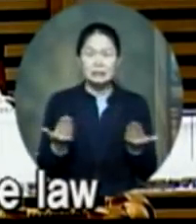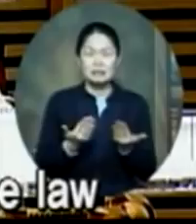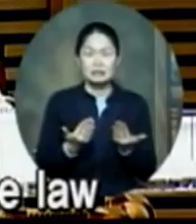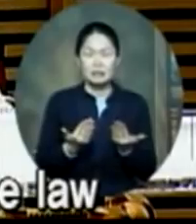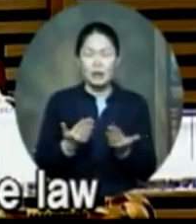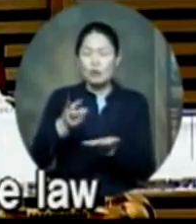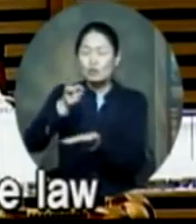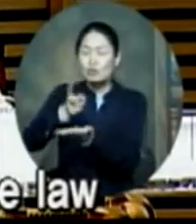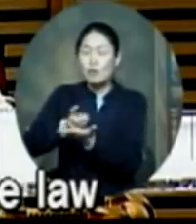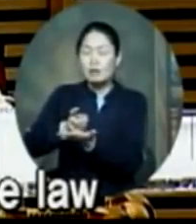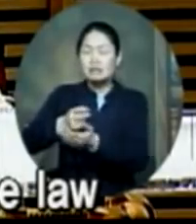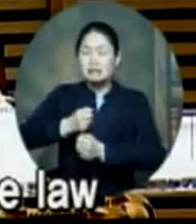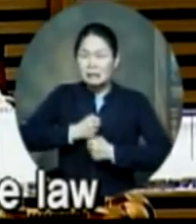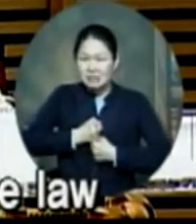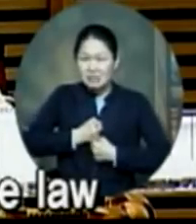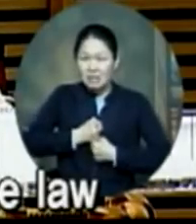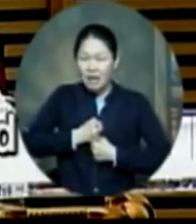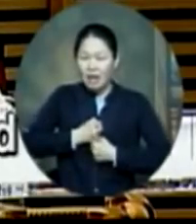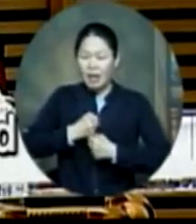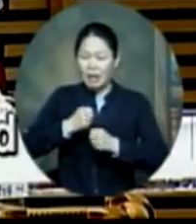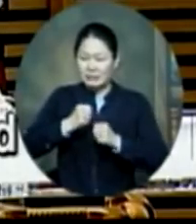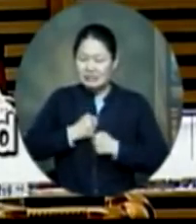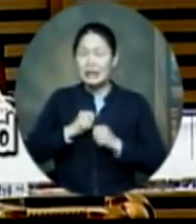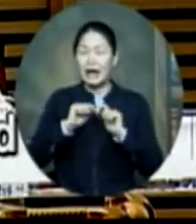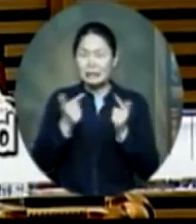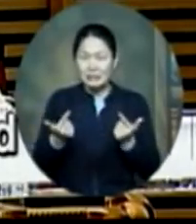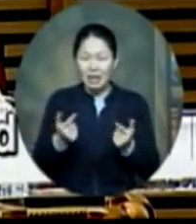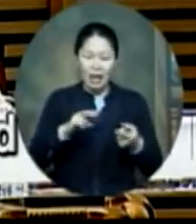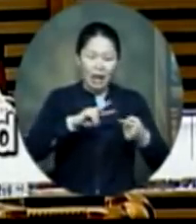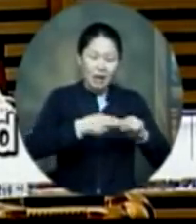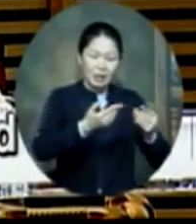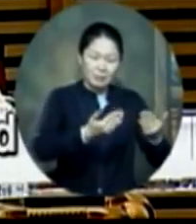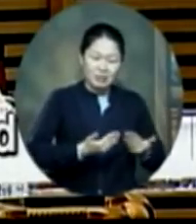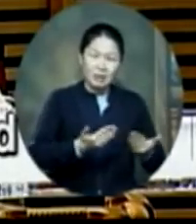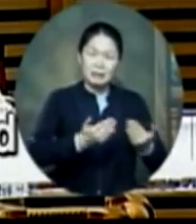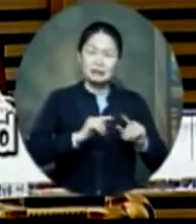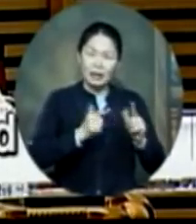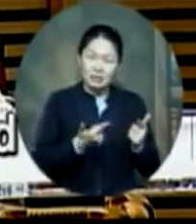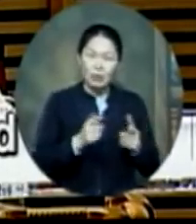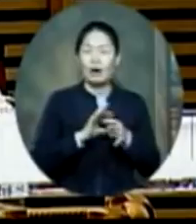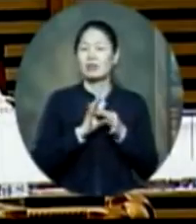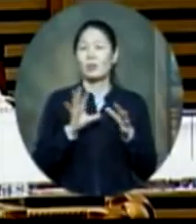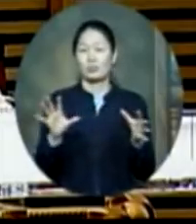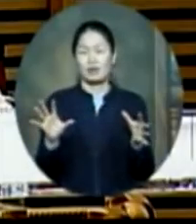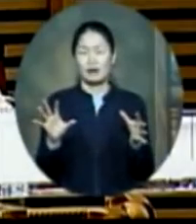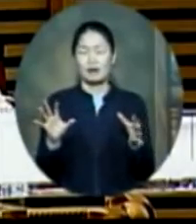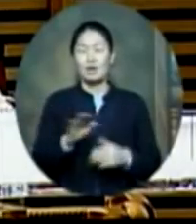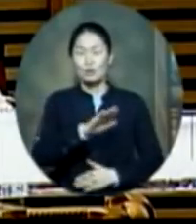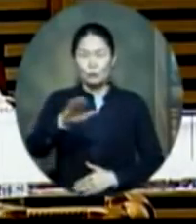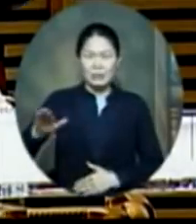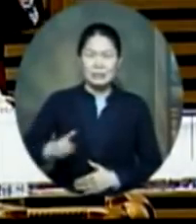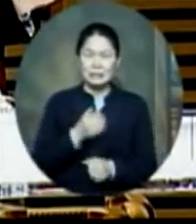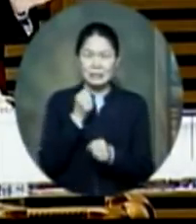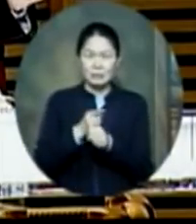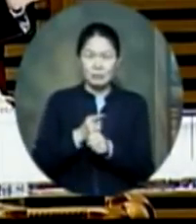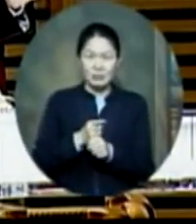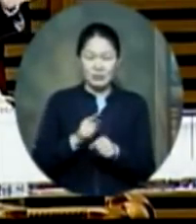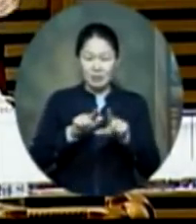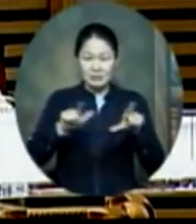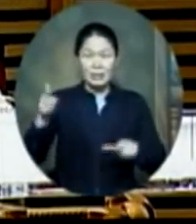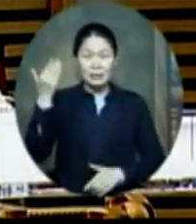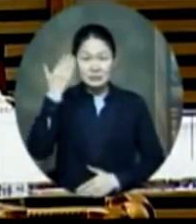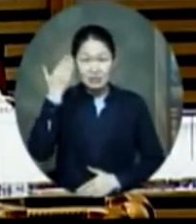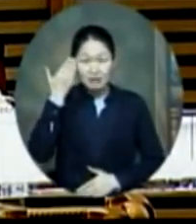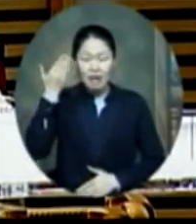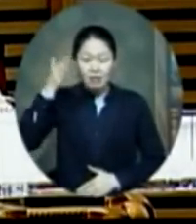있어서는 율법을 지키느냐 안 지키느냐, 할례를 받았느냐 아니냐, 이건 이제 상관이 없다. 우리들에게는 이미 상식이죠.